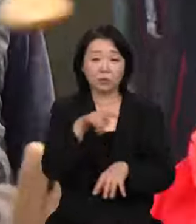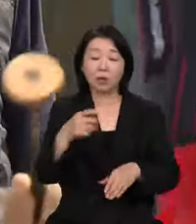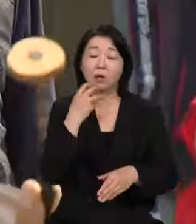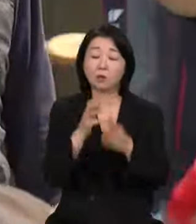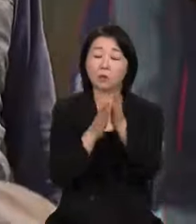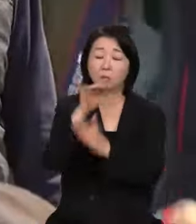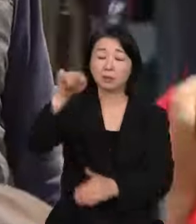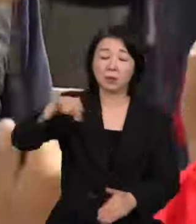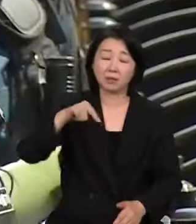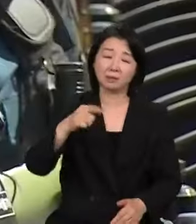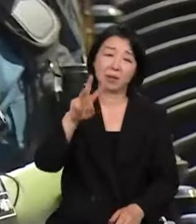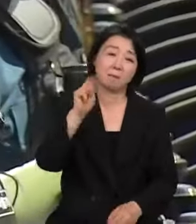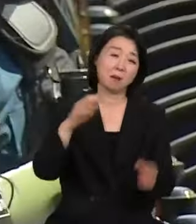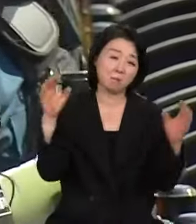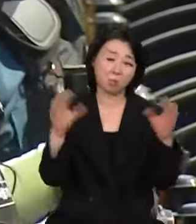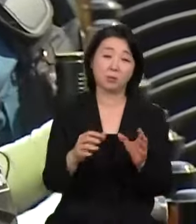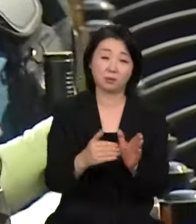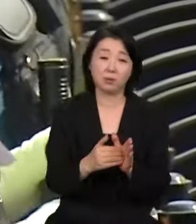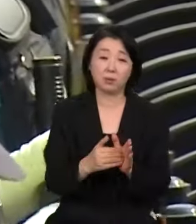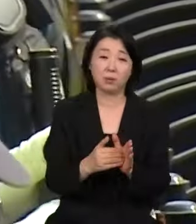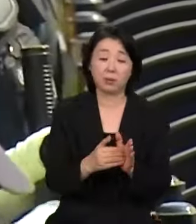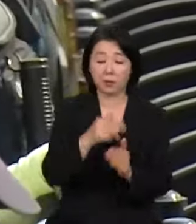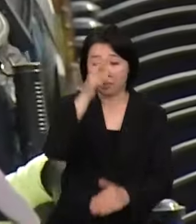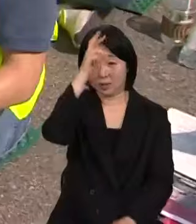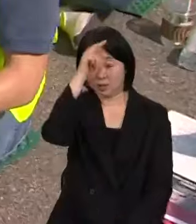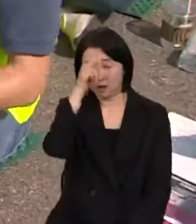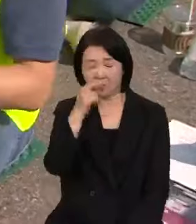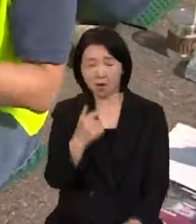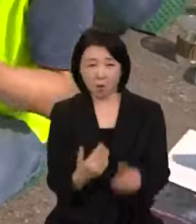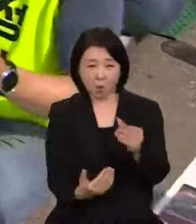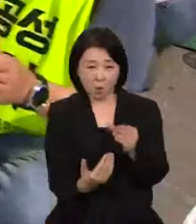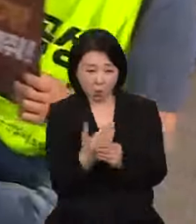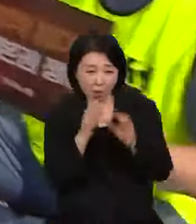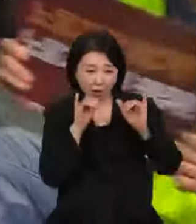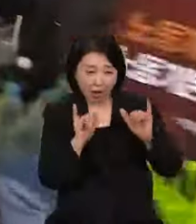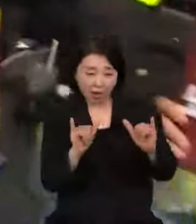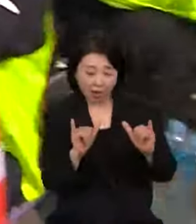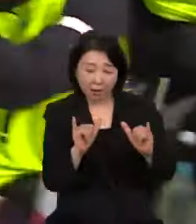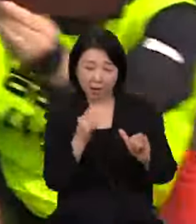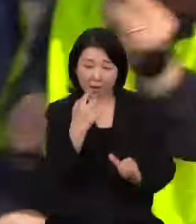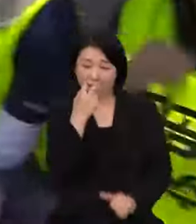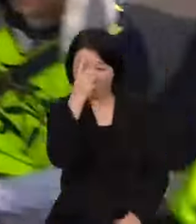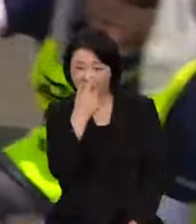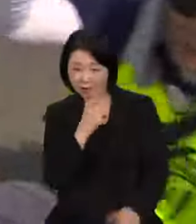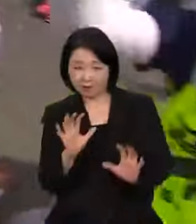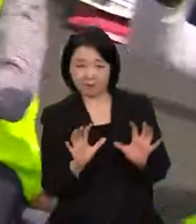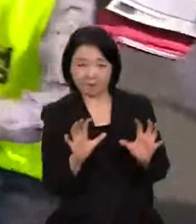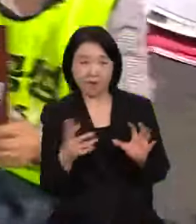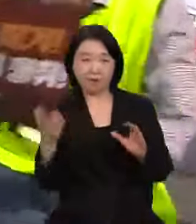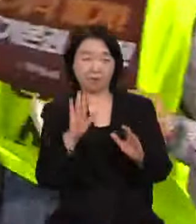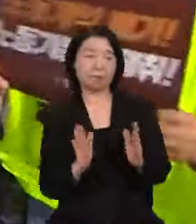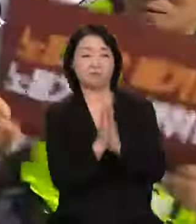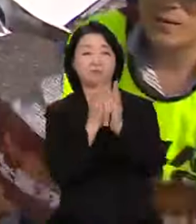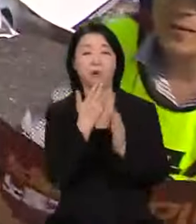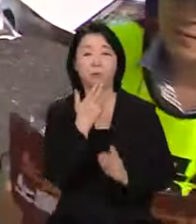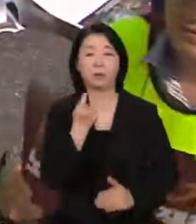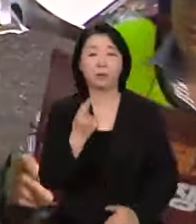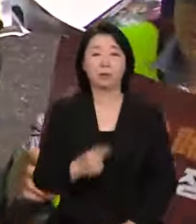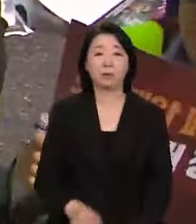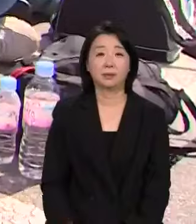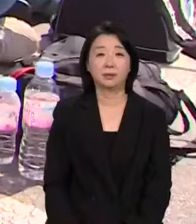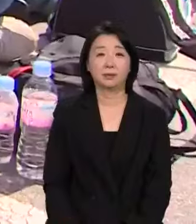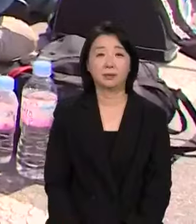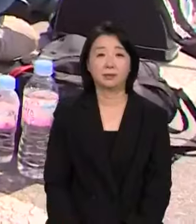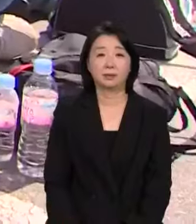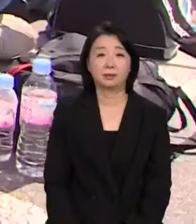약 3만 명이 모였습니다. 경찰은 만일의 사태에 대비해 기동대를 배치했지만 충돌은 없었습니다.